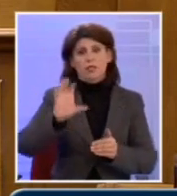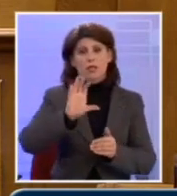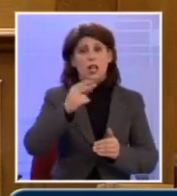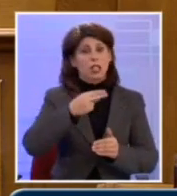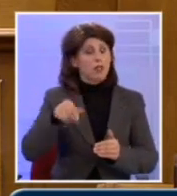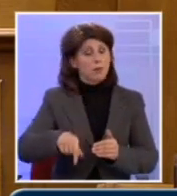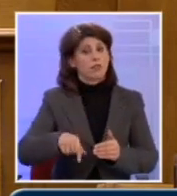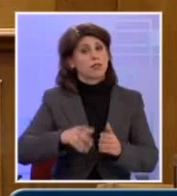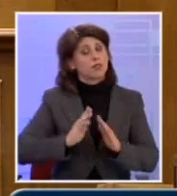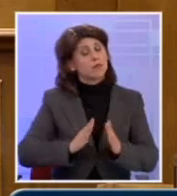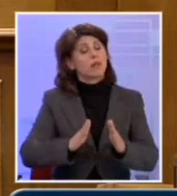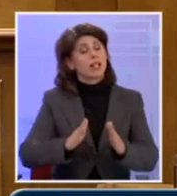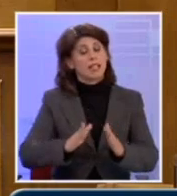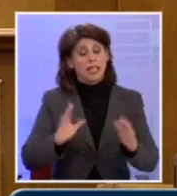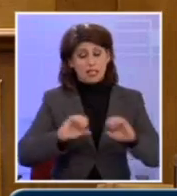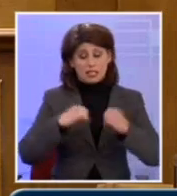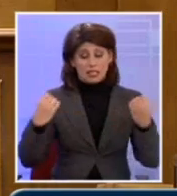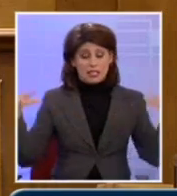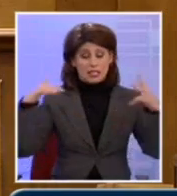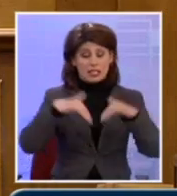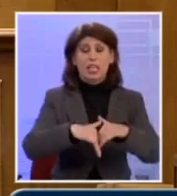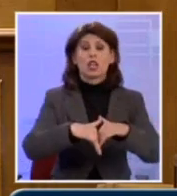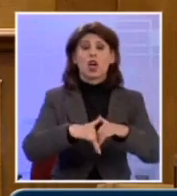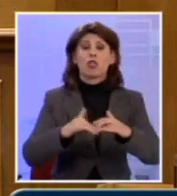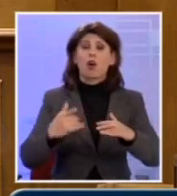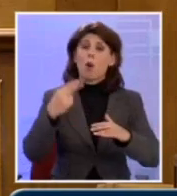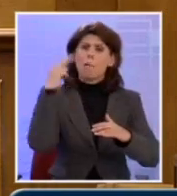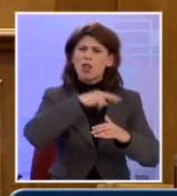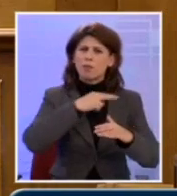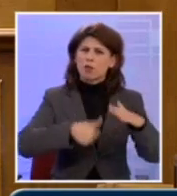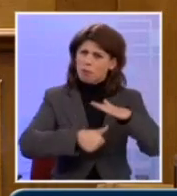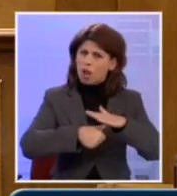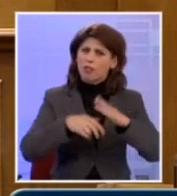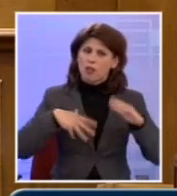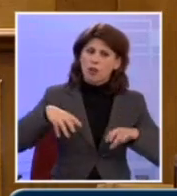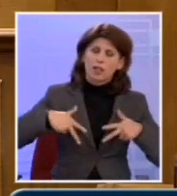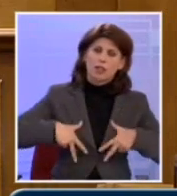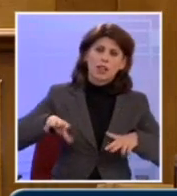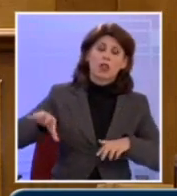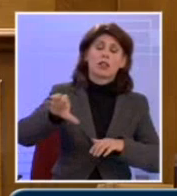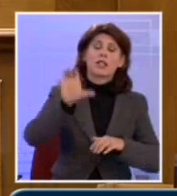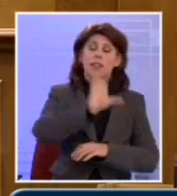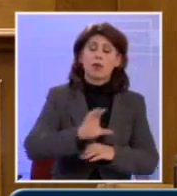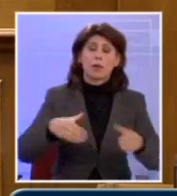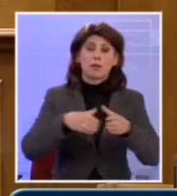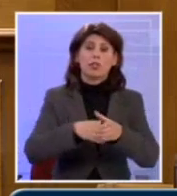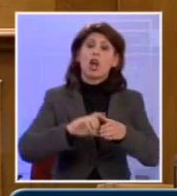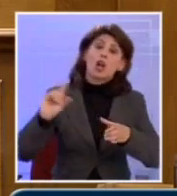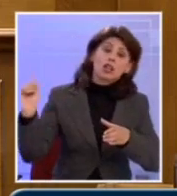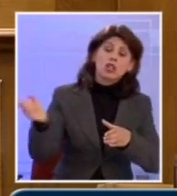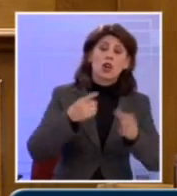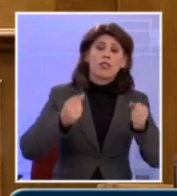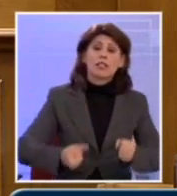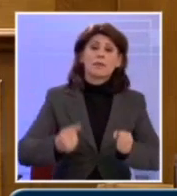αυτό θα το πάμε και στη Σύνοδο Κορυφής και στο Ευρωπαϊκό Κοινοβούλιο και στην Ευρωπαϊκή Επιτροπή. Σε όλα τα δυνατά